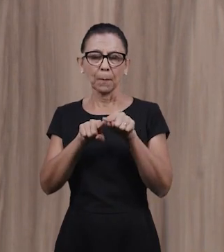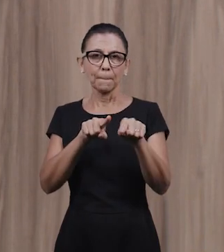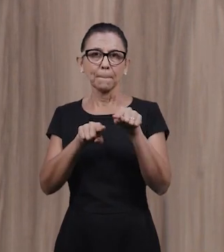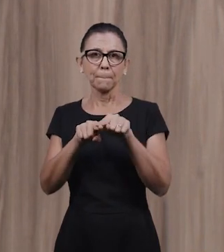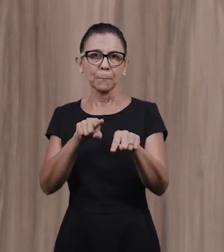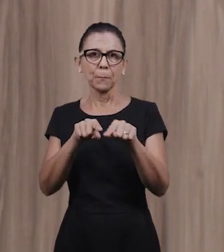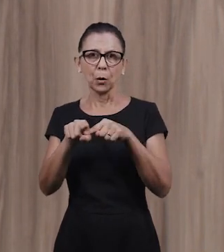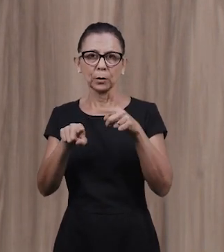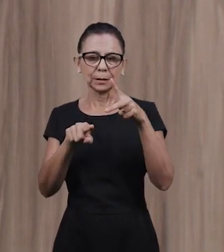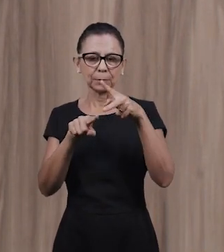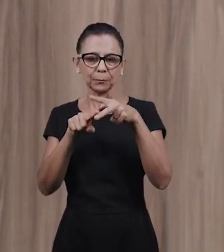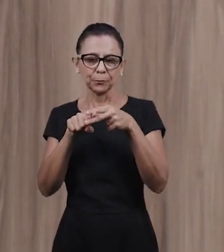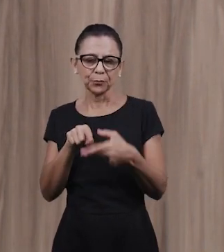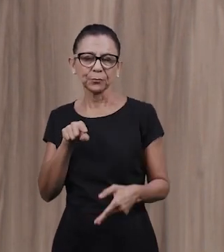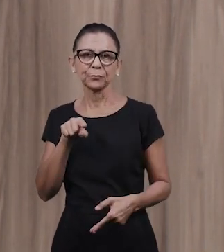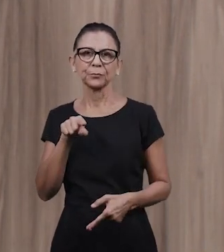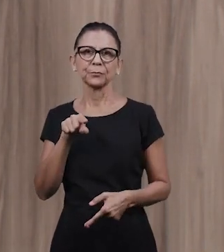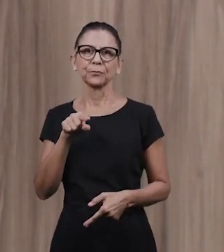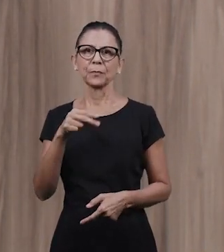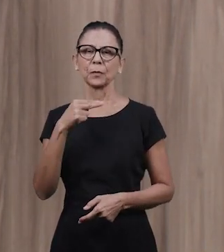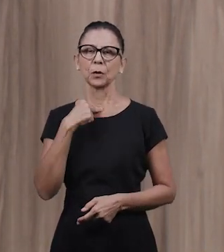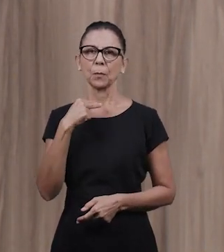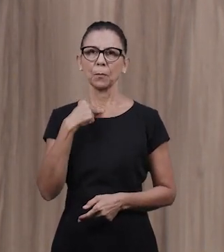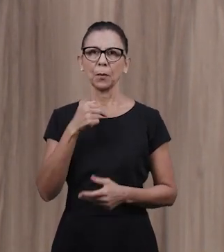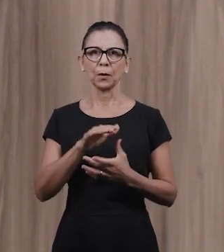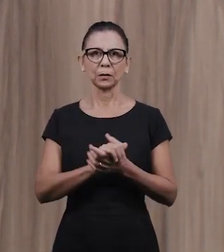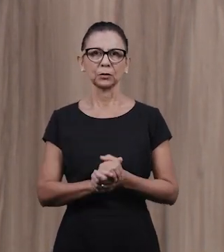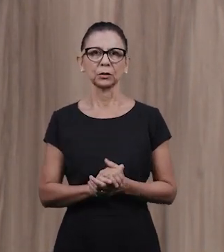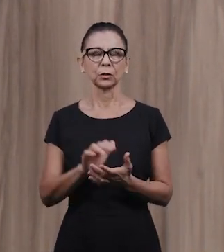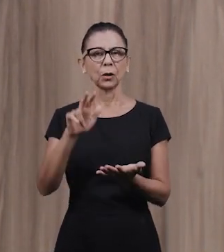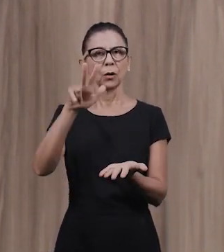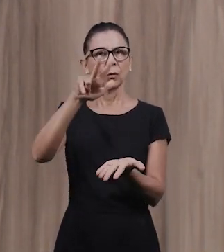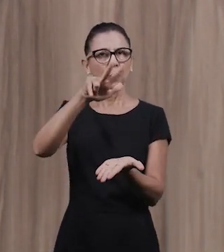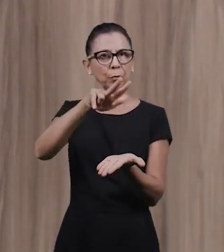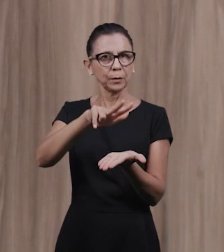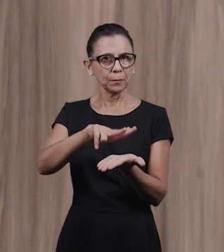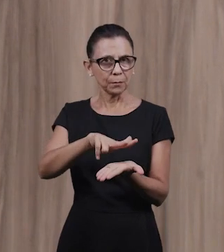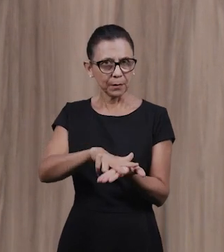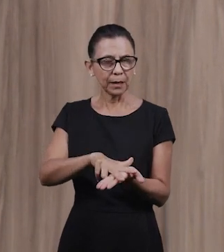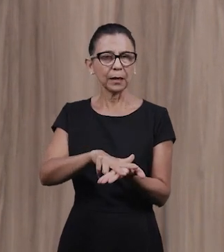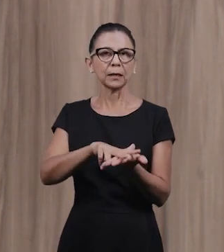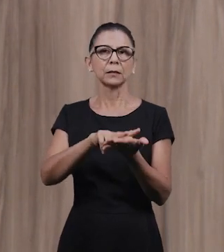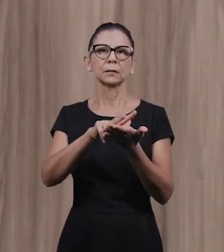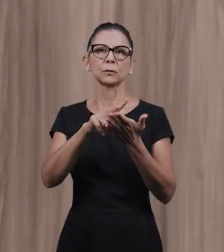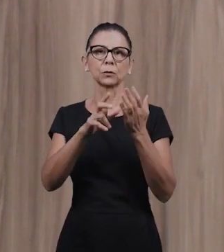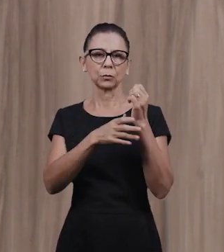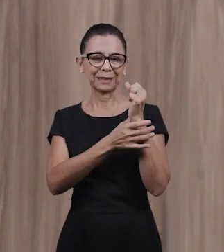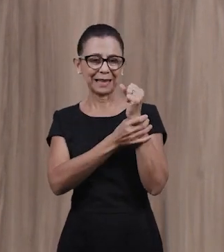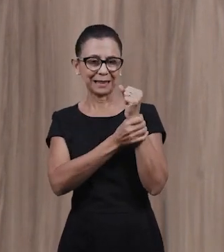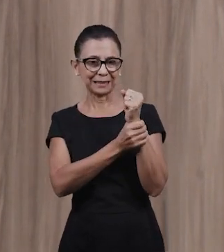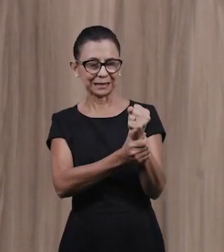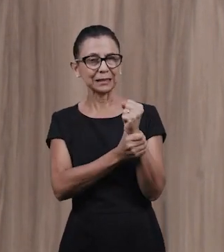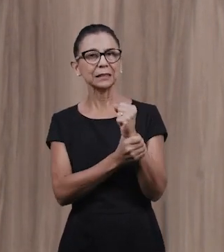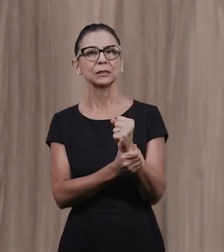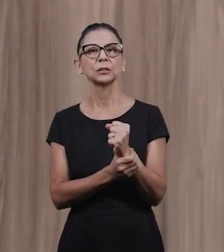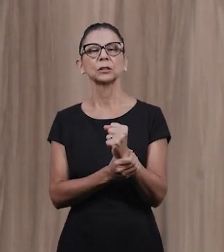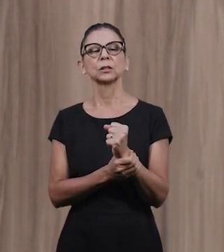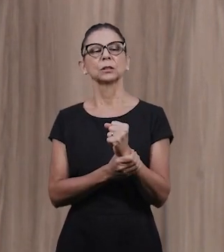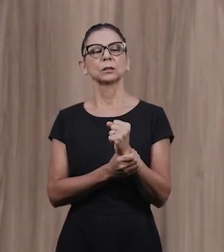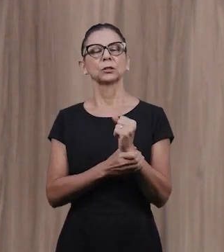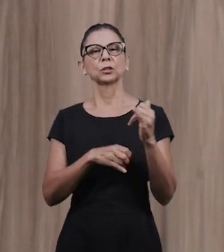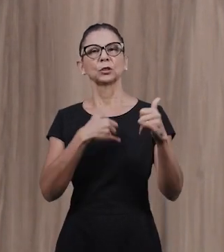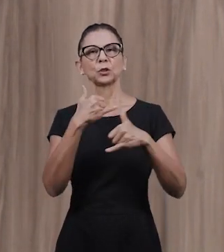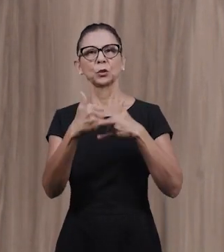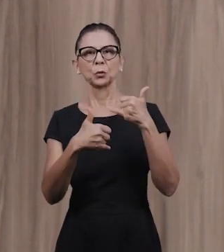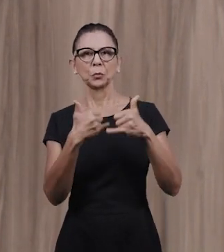des arêtes coupantes et des pointes doivent être éliminées. Le saut donc, des organismes de